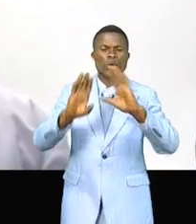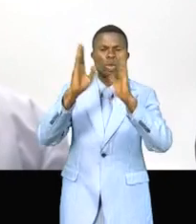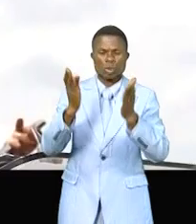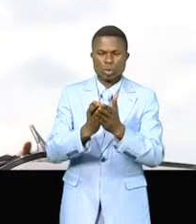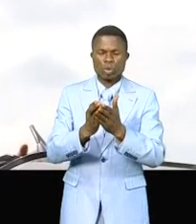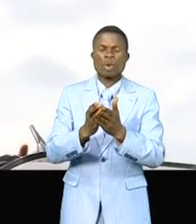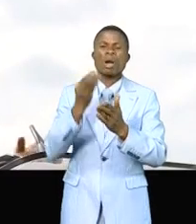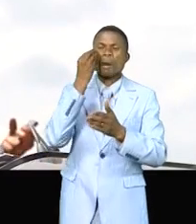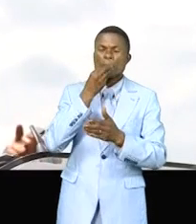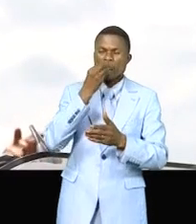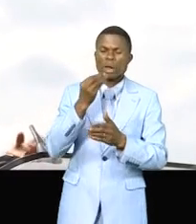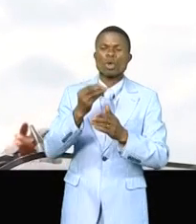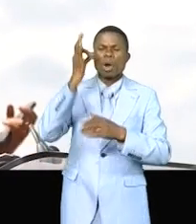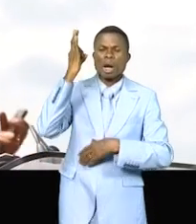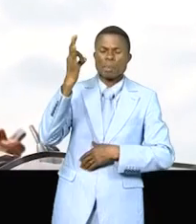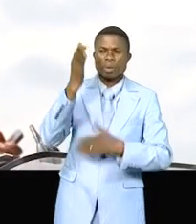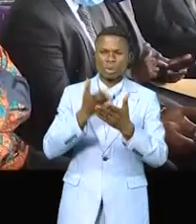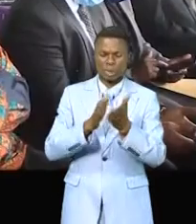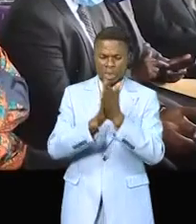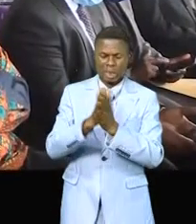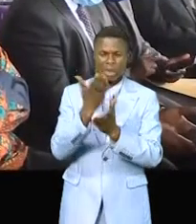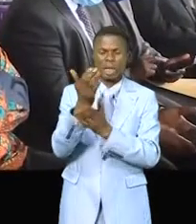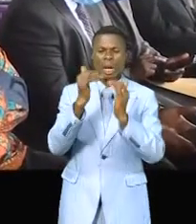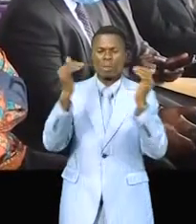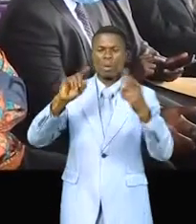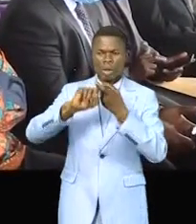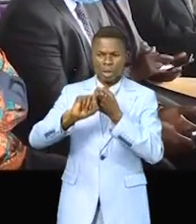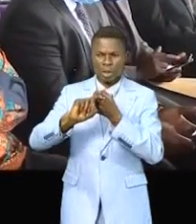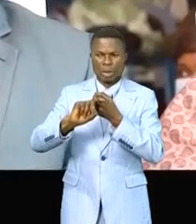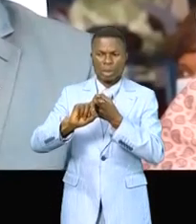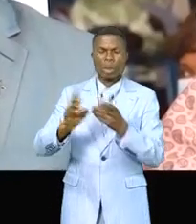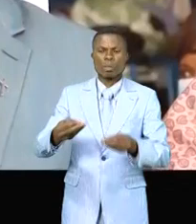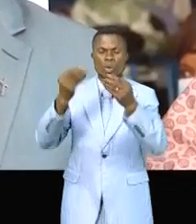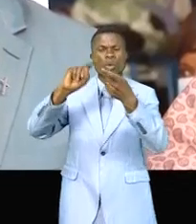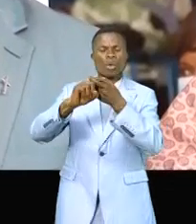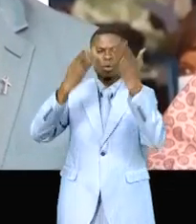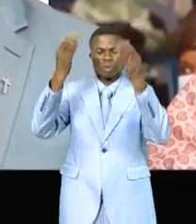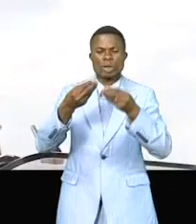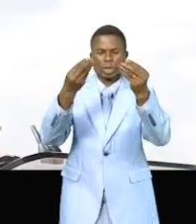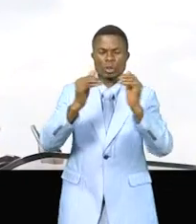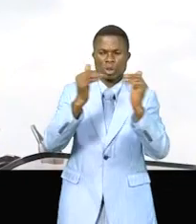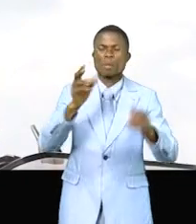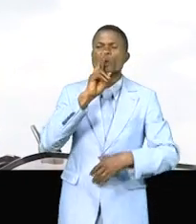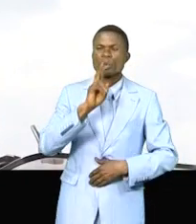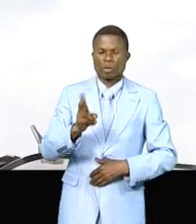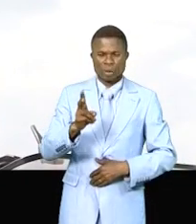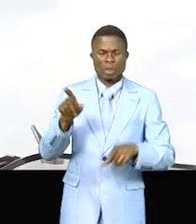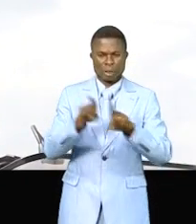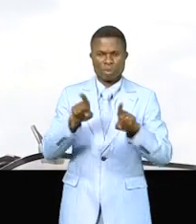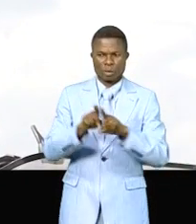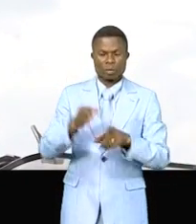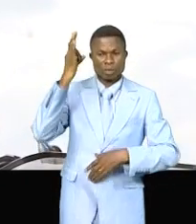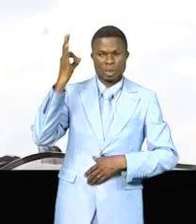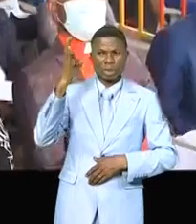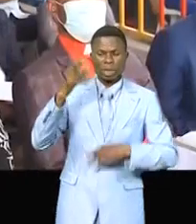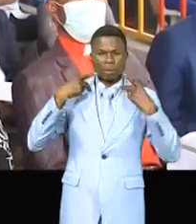faites sur place étaient axées sur l'apaisement et la confiance qu'il faut placer en Dieu, lui qui donne la paix véritable. Idem pour la prédication faite